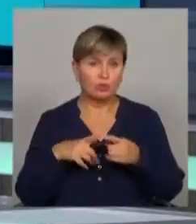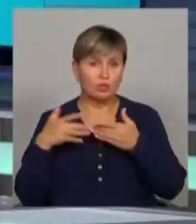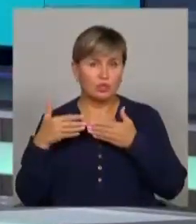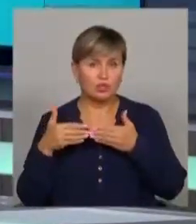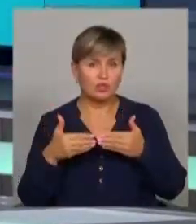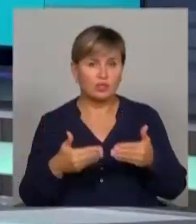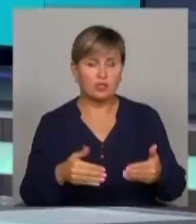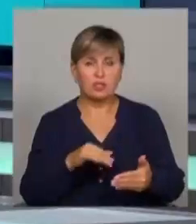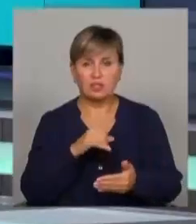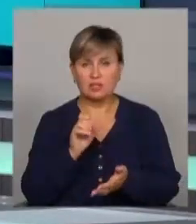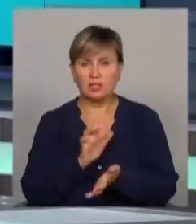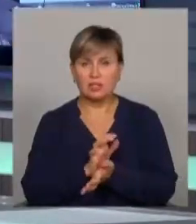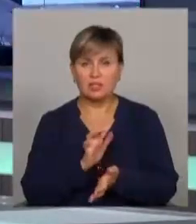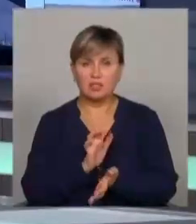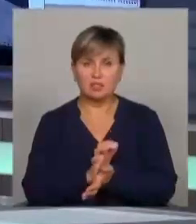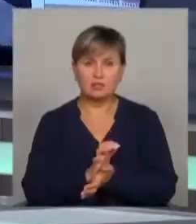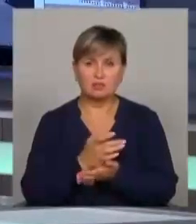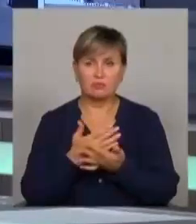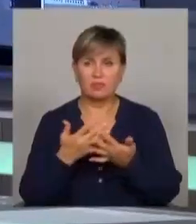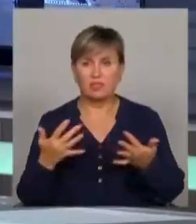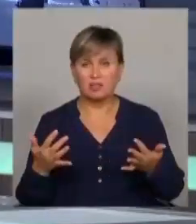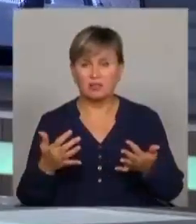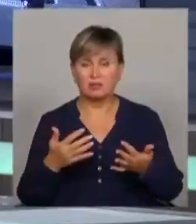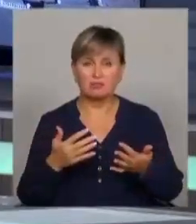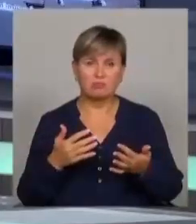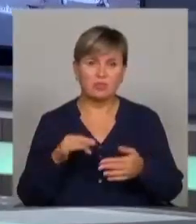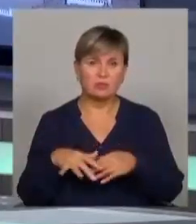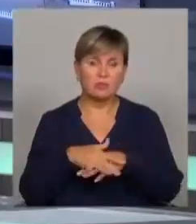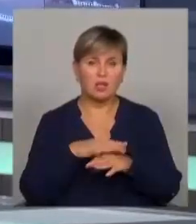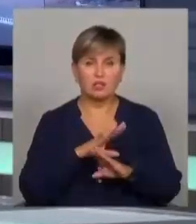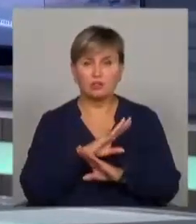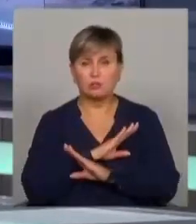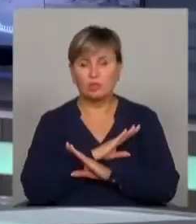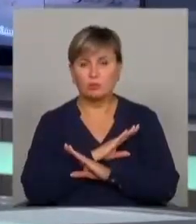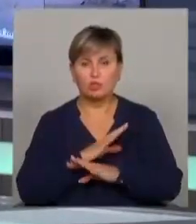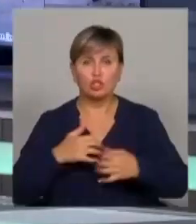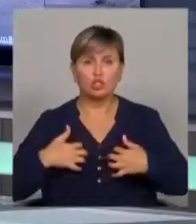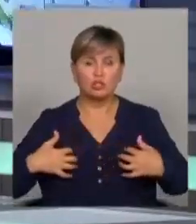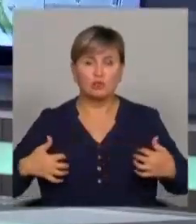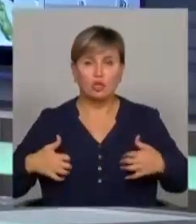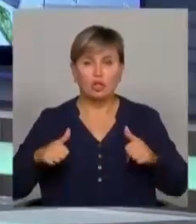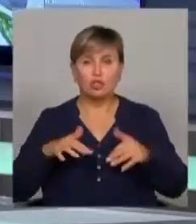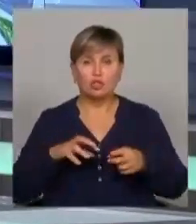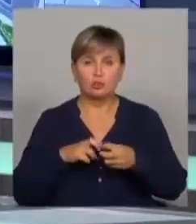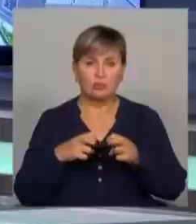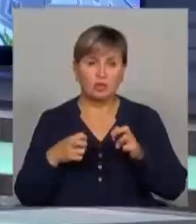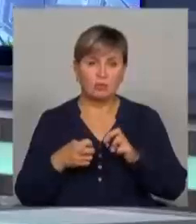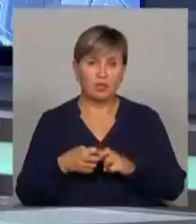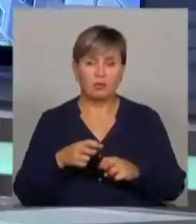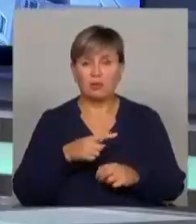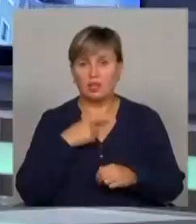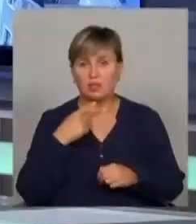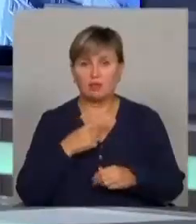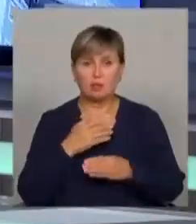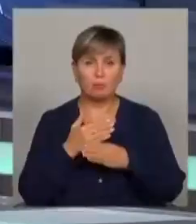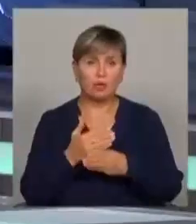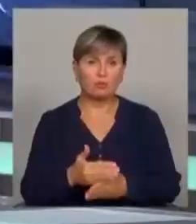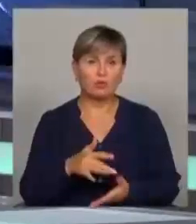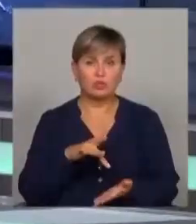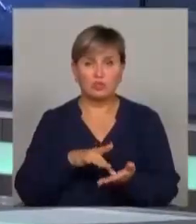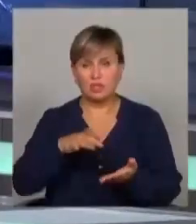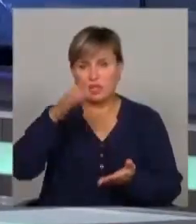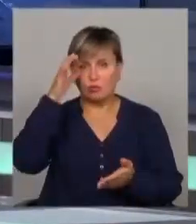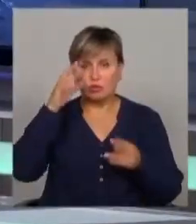Все из-за загрязнения нефтепродуктами и массовой гибели животных. И решить проблему, уверены народные избранники, поможет Центр